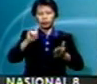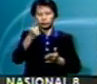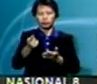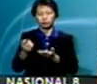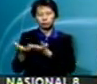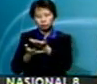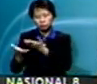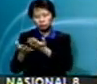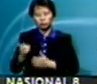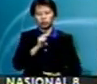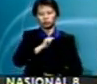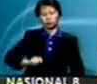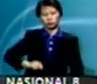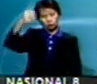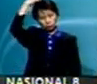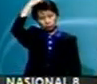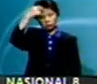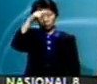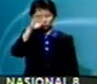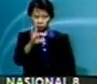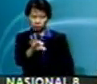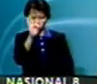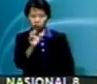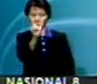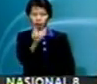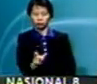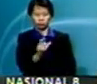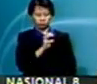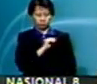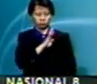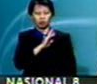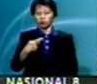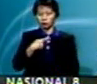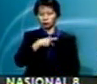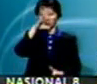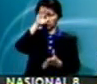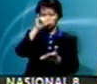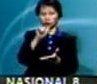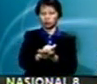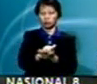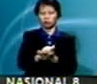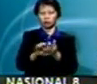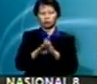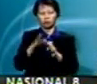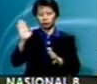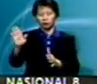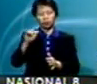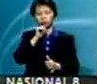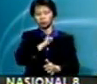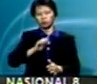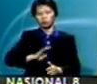bicara Tuanku Sultan untuk melantik seorang Menteri Besar, kami yakin baginda tidak akan